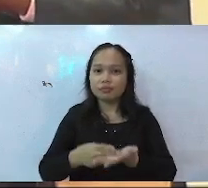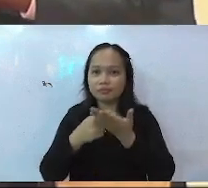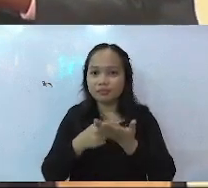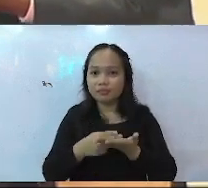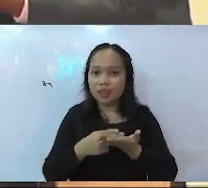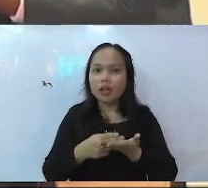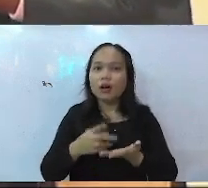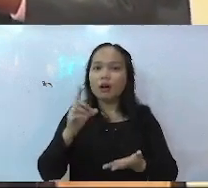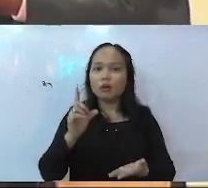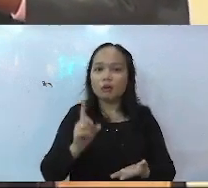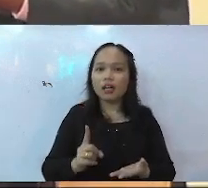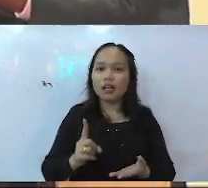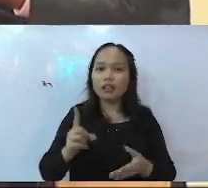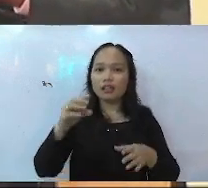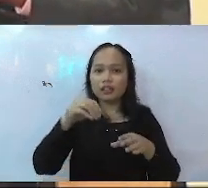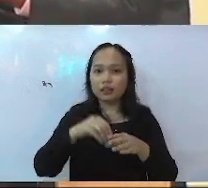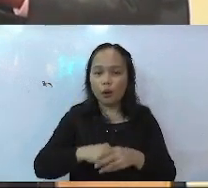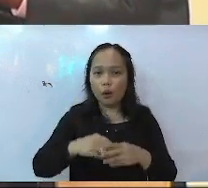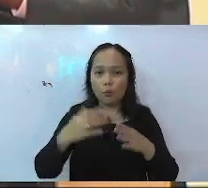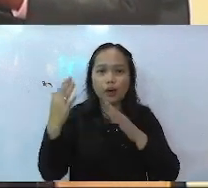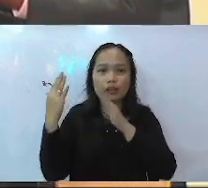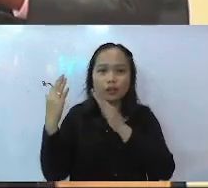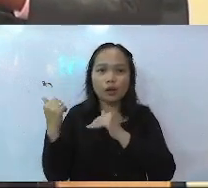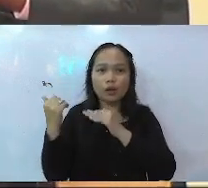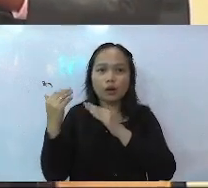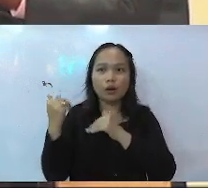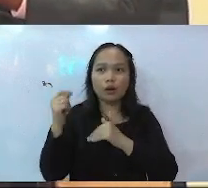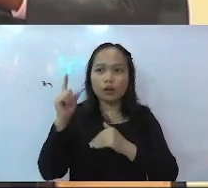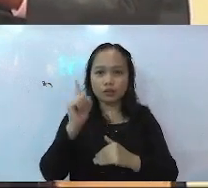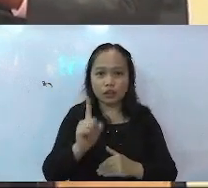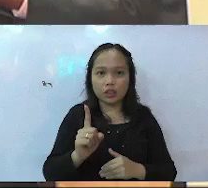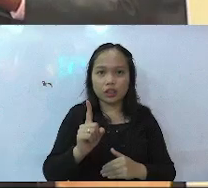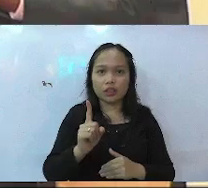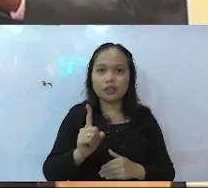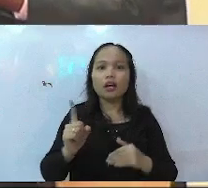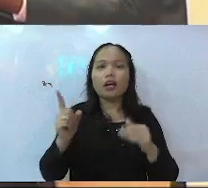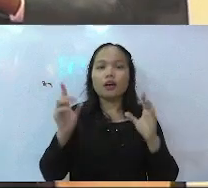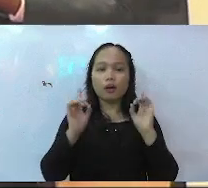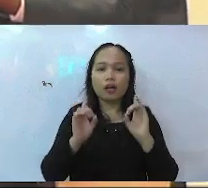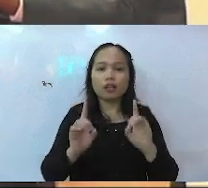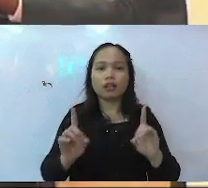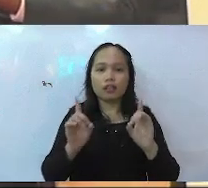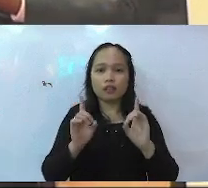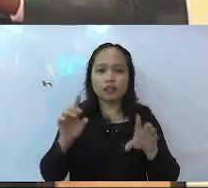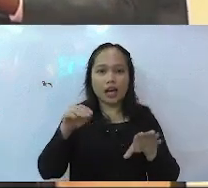nagtutulungan iisang aral